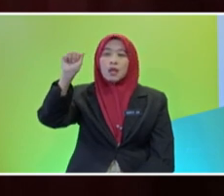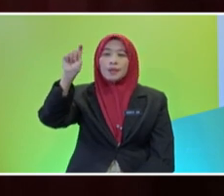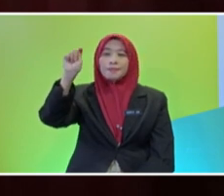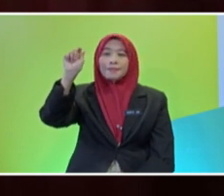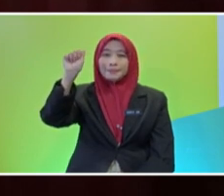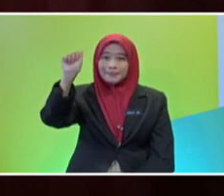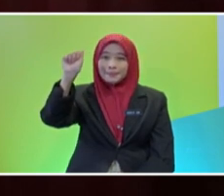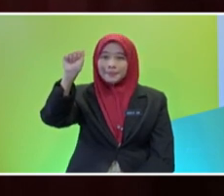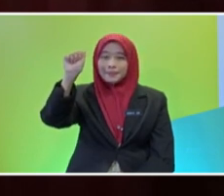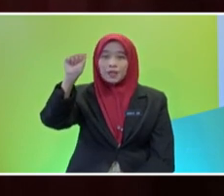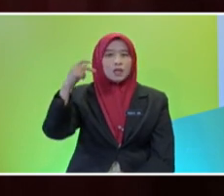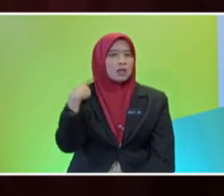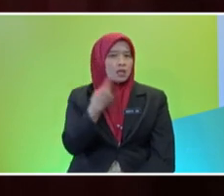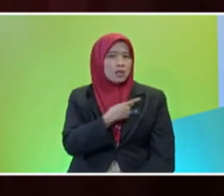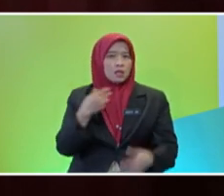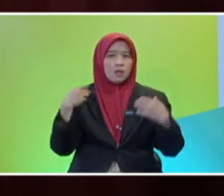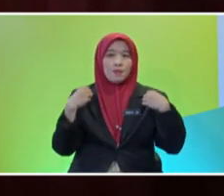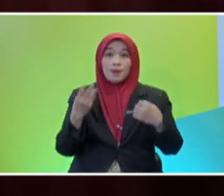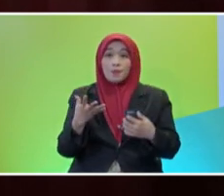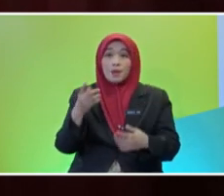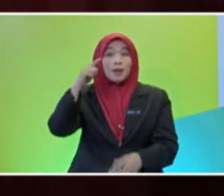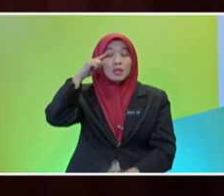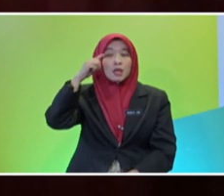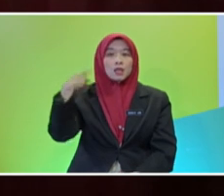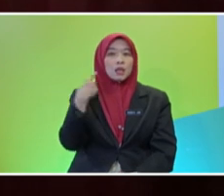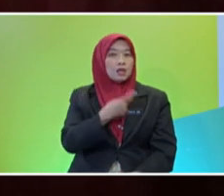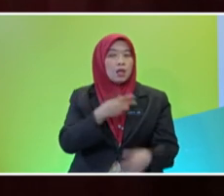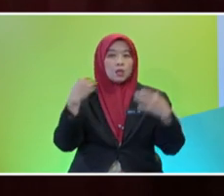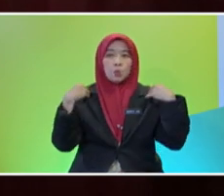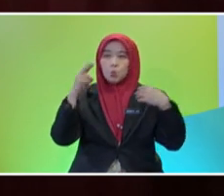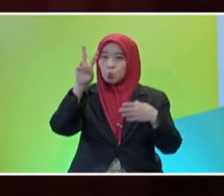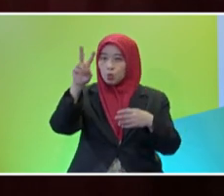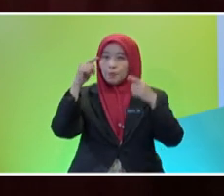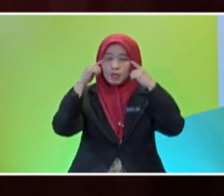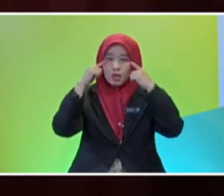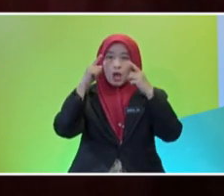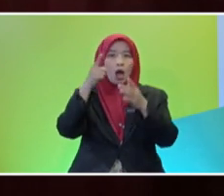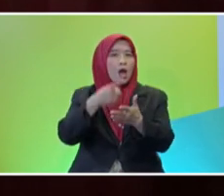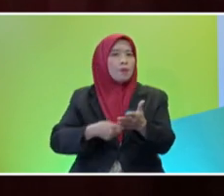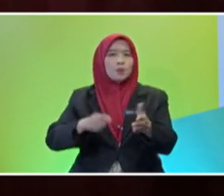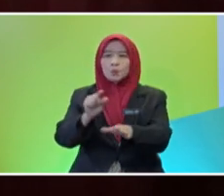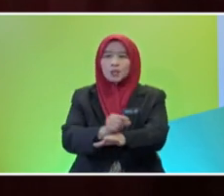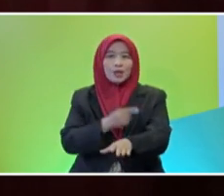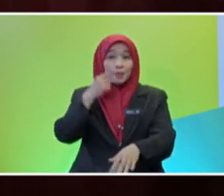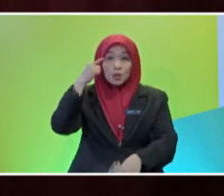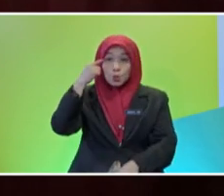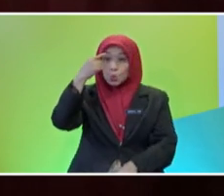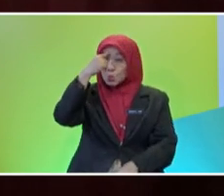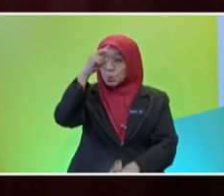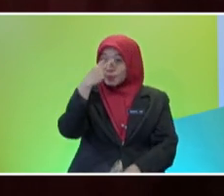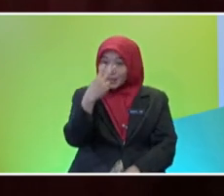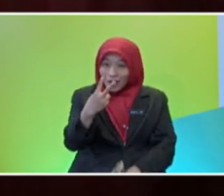Mata. Kita ada berapa mata? Kita ada dua mata, Cikgu. Pandai Irfan. Apa gunanya mata kita ni? Mata untuk